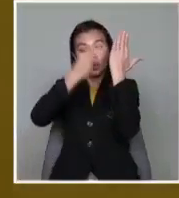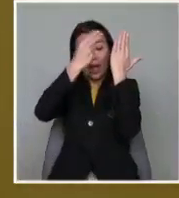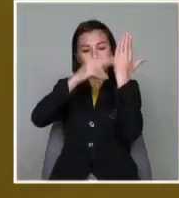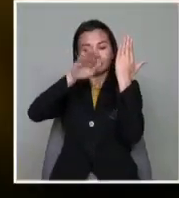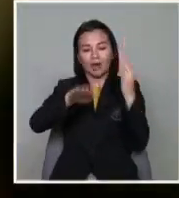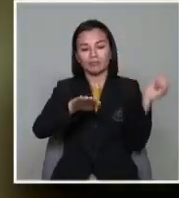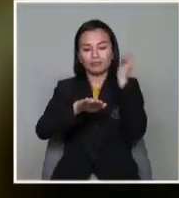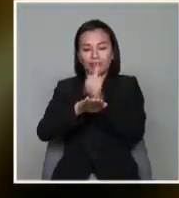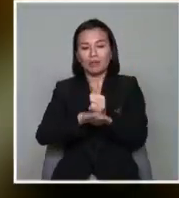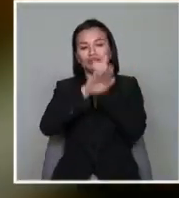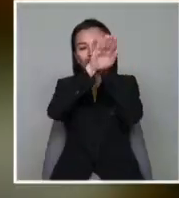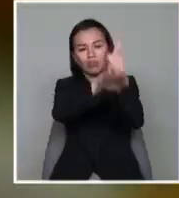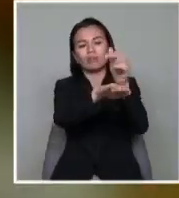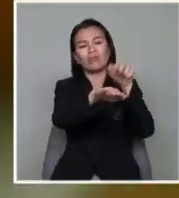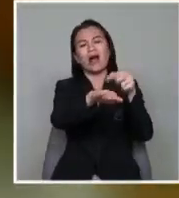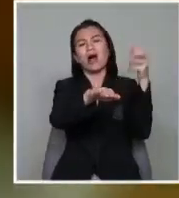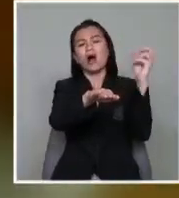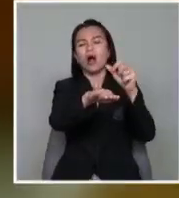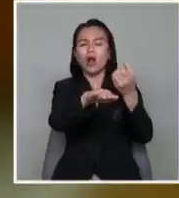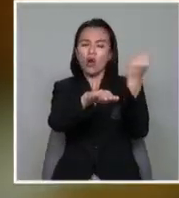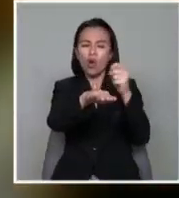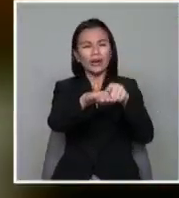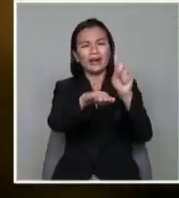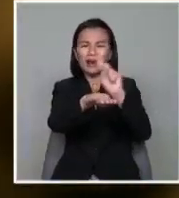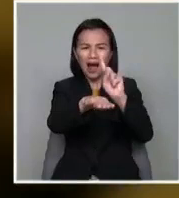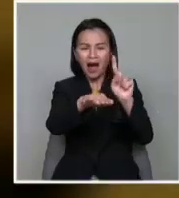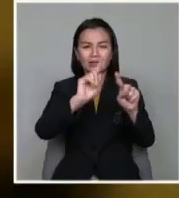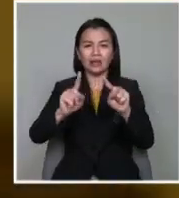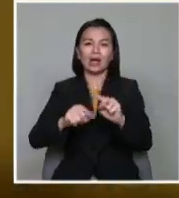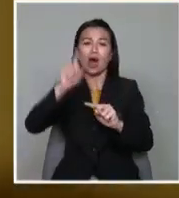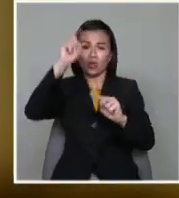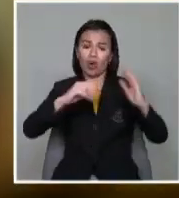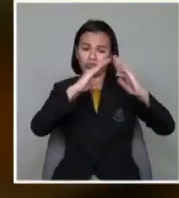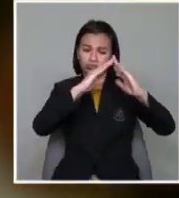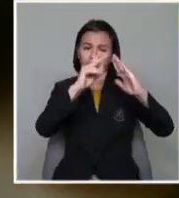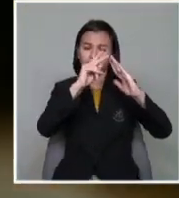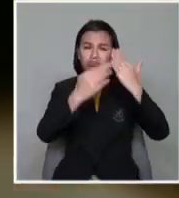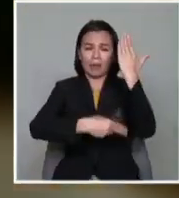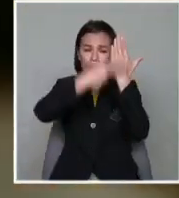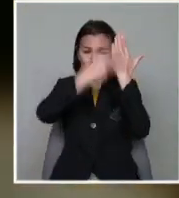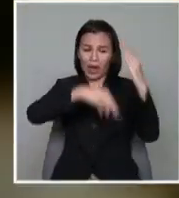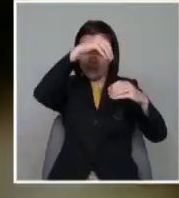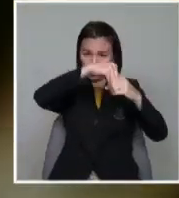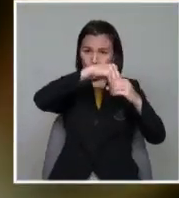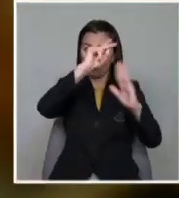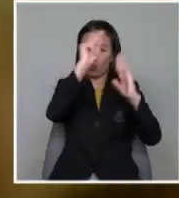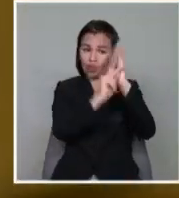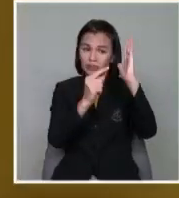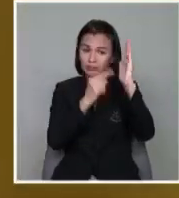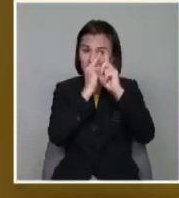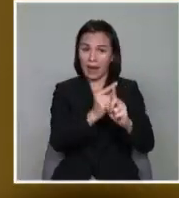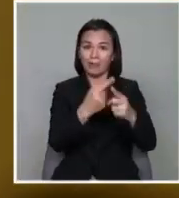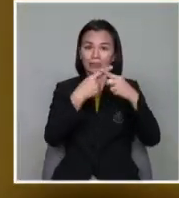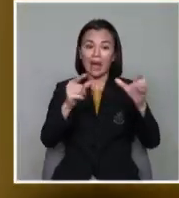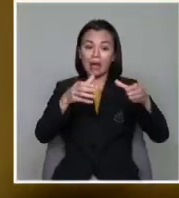นคือปกติแล้วผู้ที่เข้ามาในประเทศไทยของเราต้องพักอยู่ที่โรงแรมเท่านั้นแต่เขาคนนี้แล้วก็คณะอย่างที่บอก